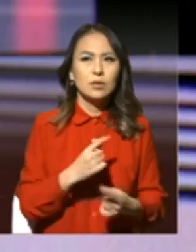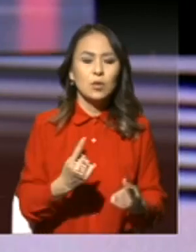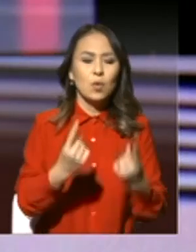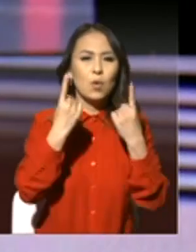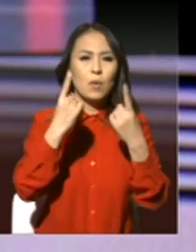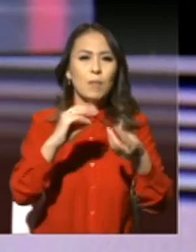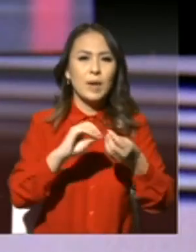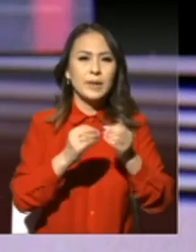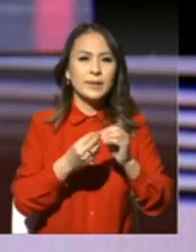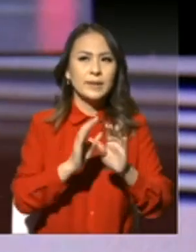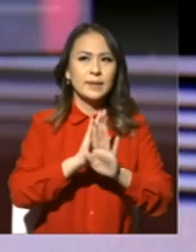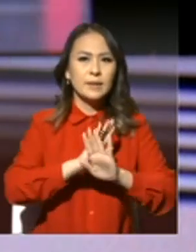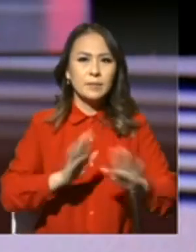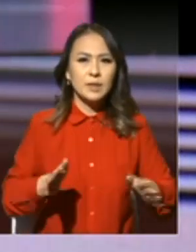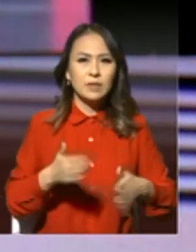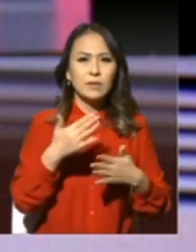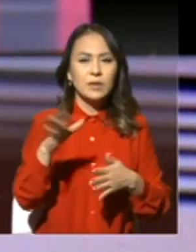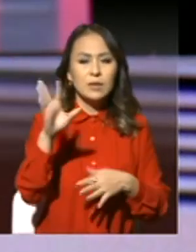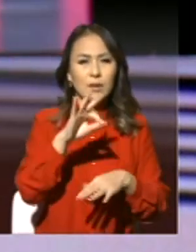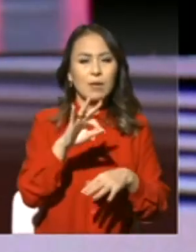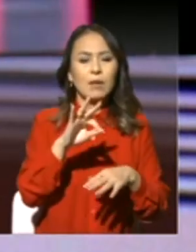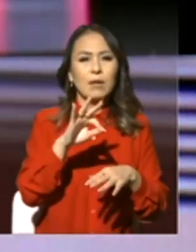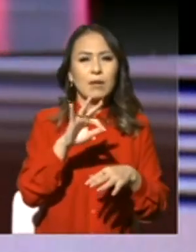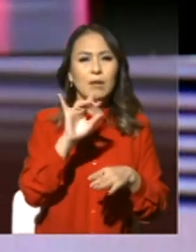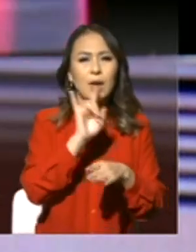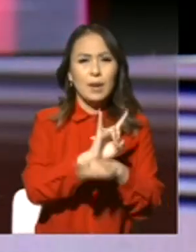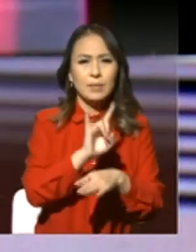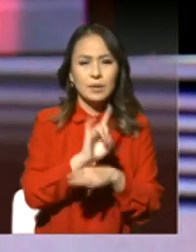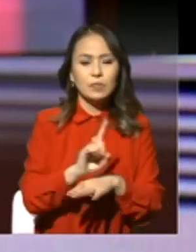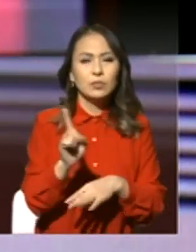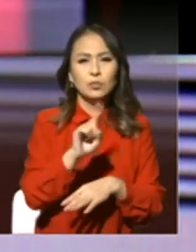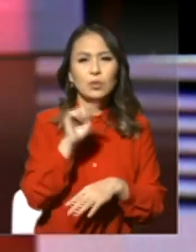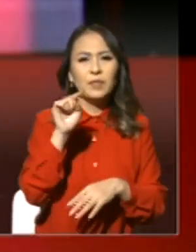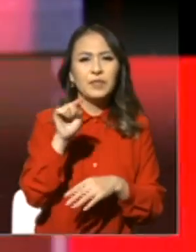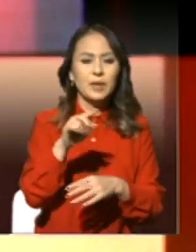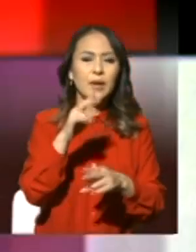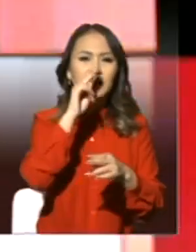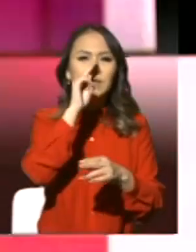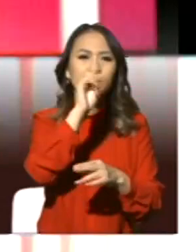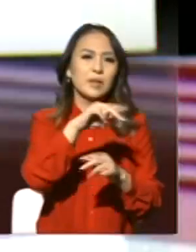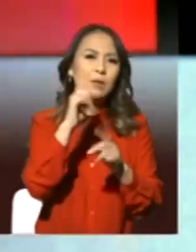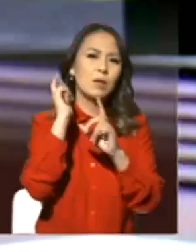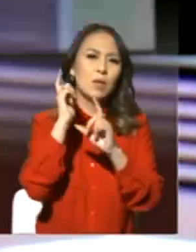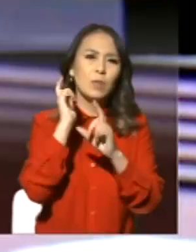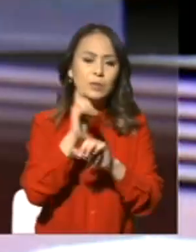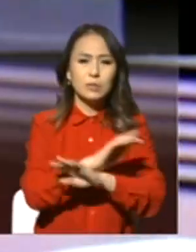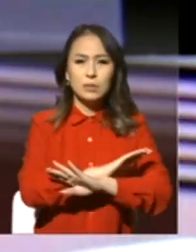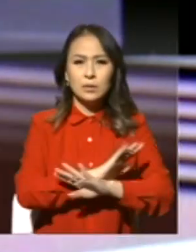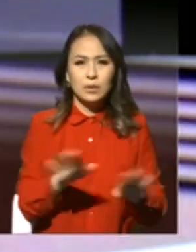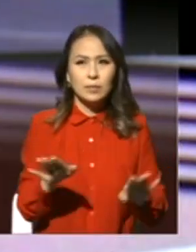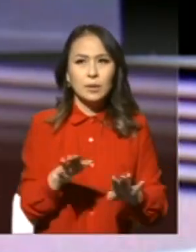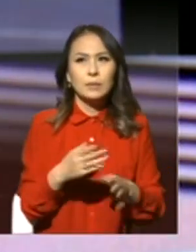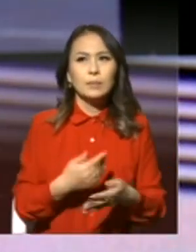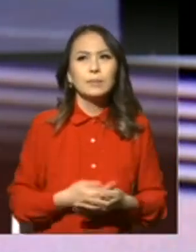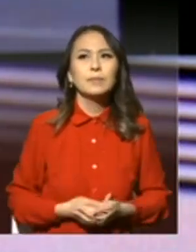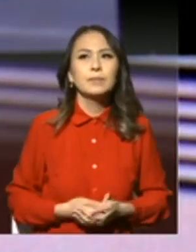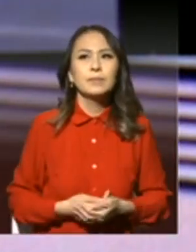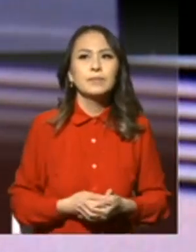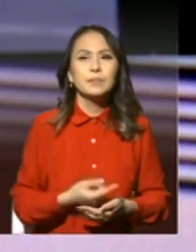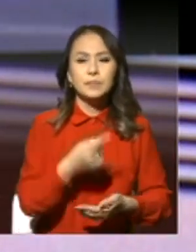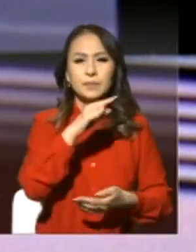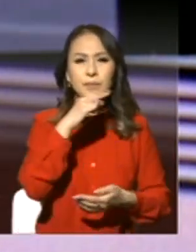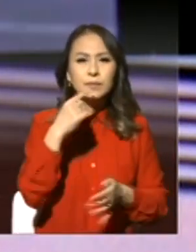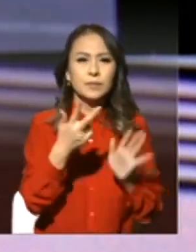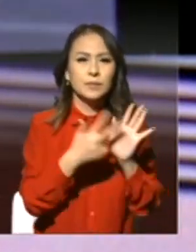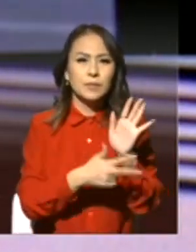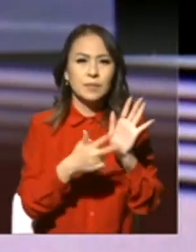емес. Қазір бәрі сол логистика сілтейді. Ана сауда орындар соған үйренген. Логистика деп. Оған міне айтып отырмын ғой, Россиядан